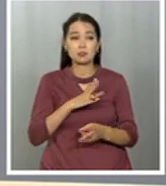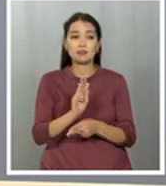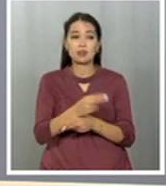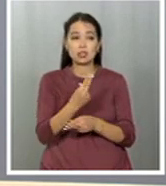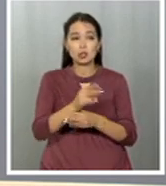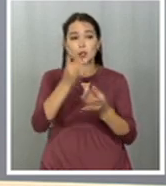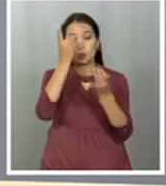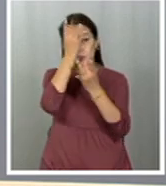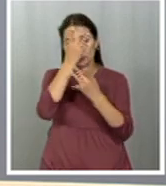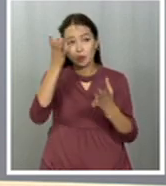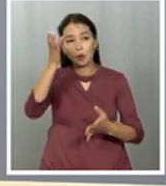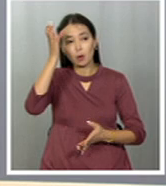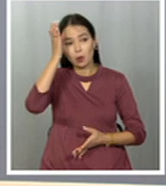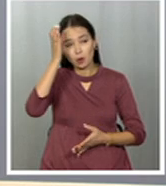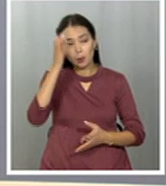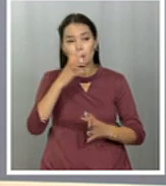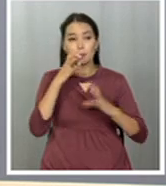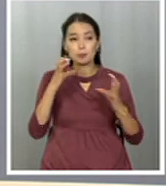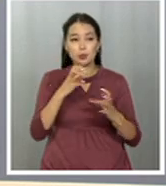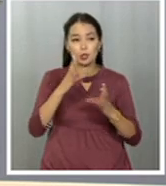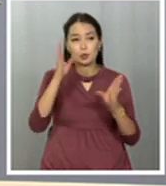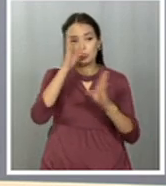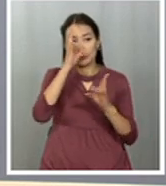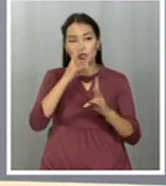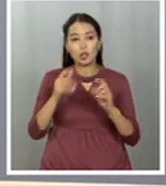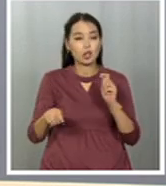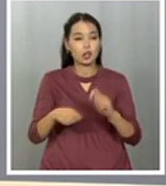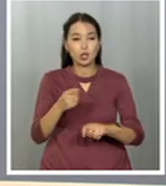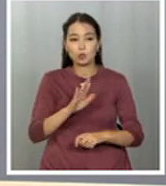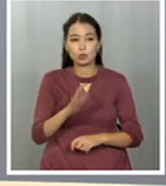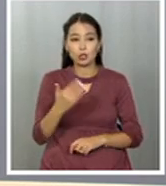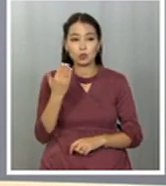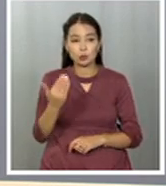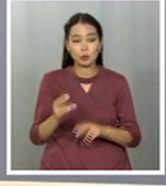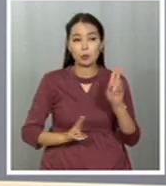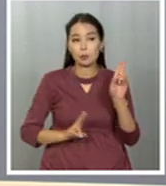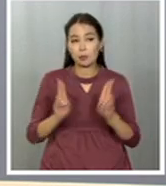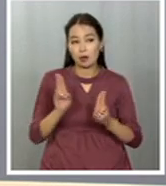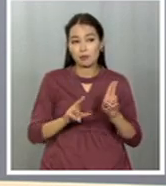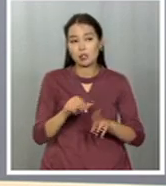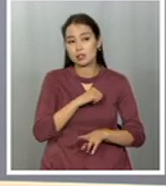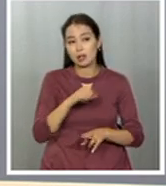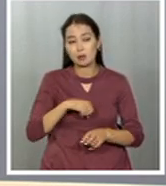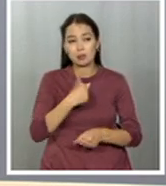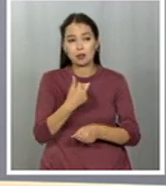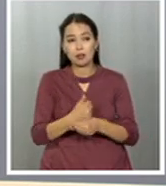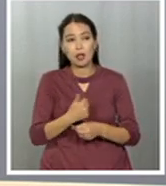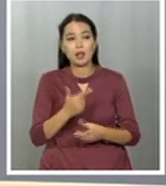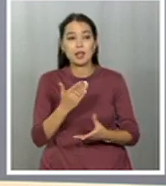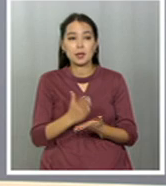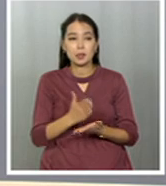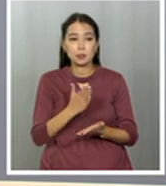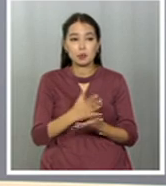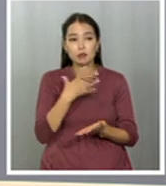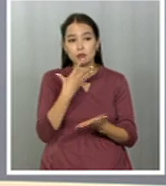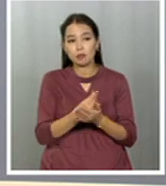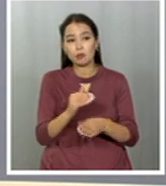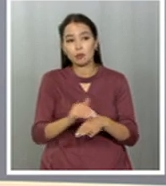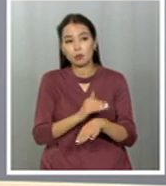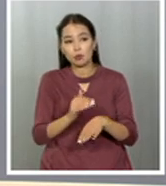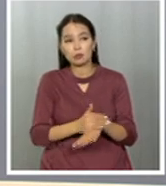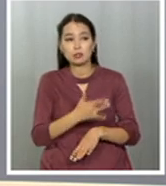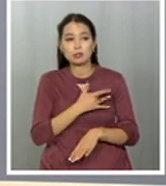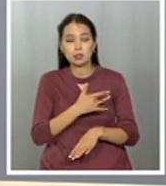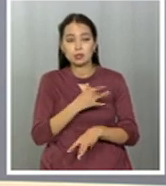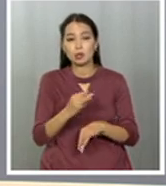образованным, беречь природу, не нарушать ее правила. А самое главное – иметь доброе сердце и добрые помыслы.